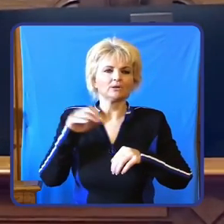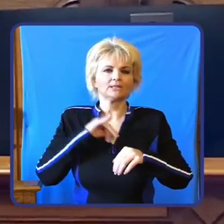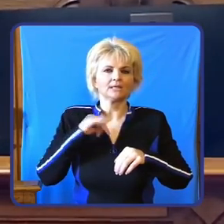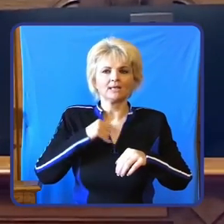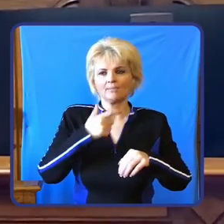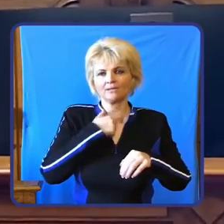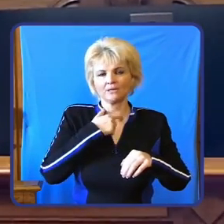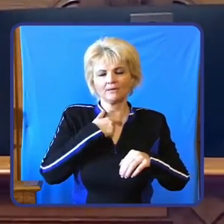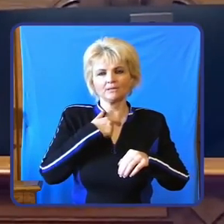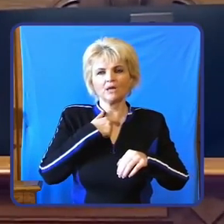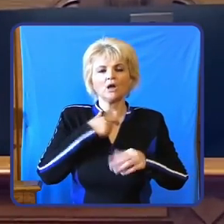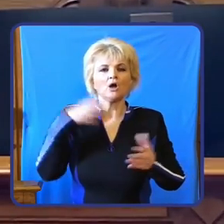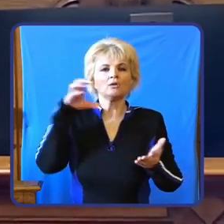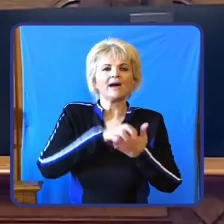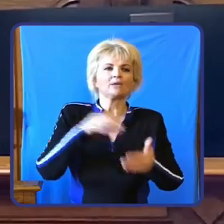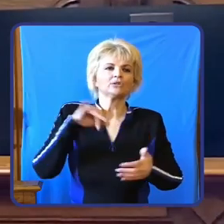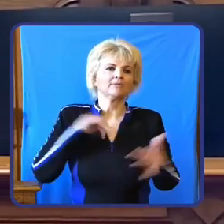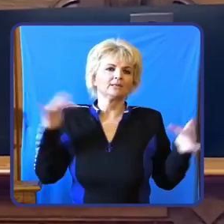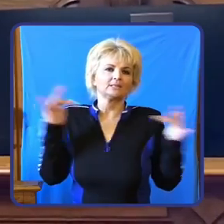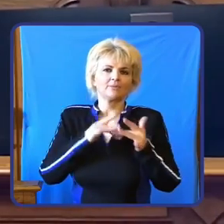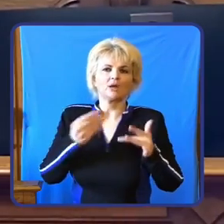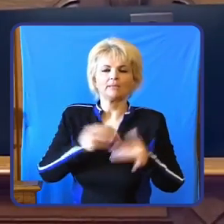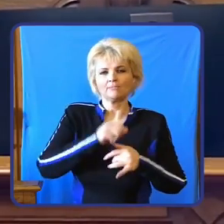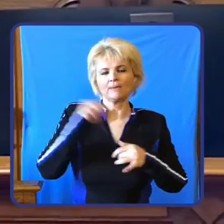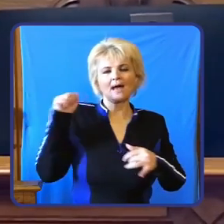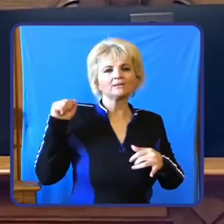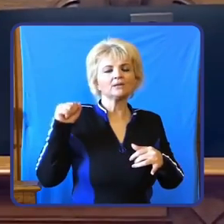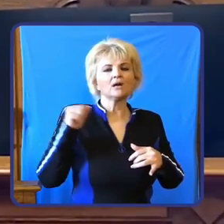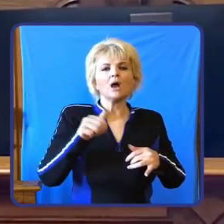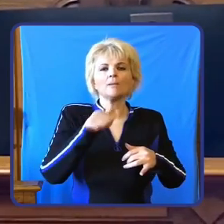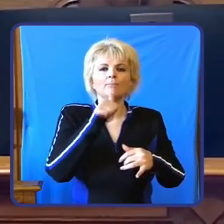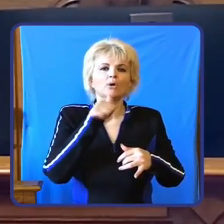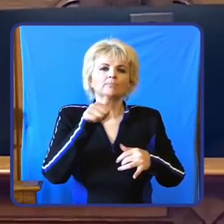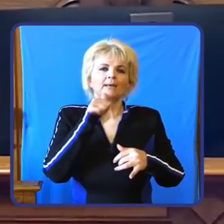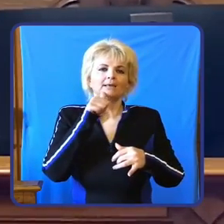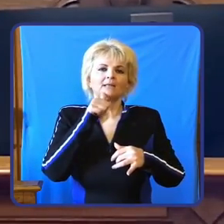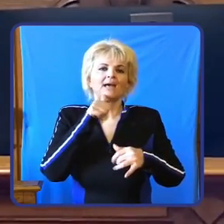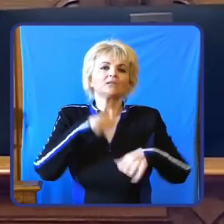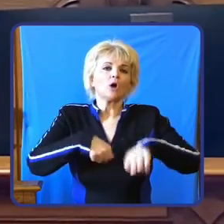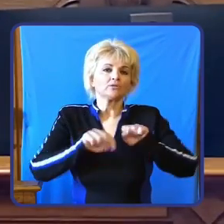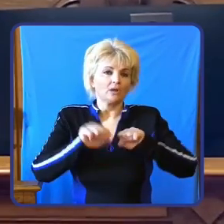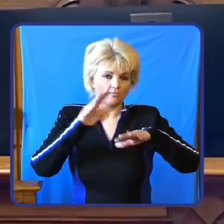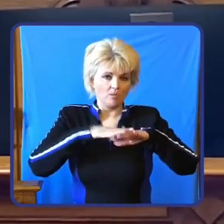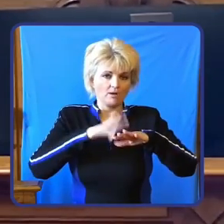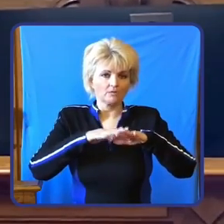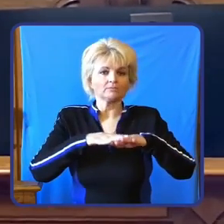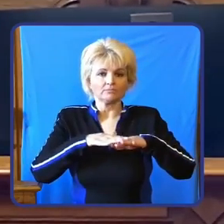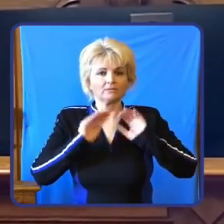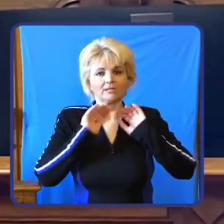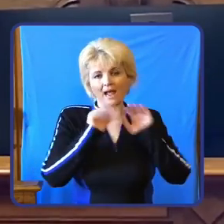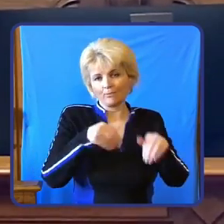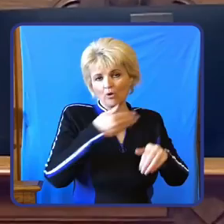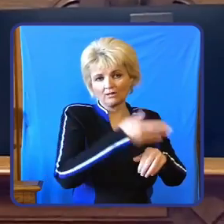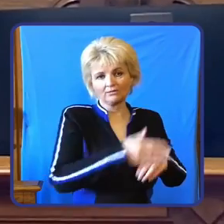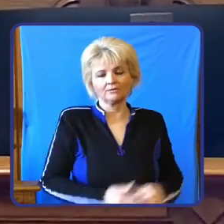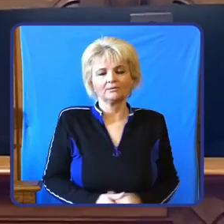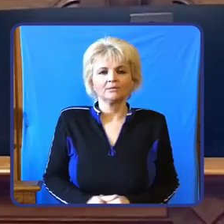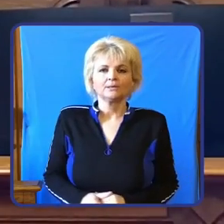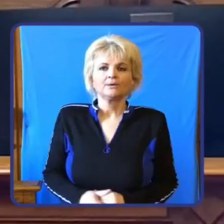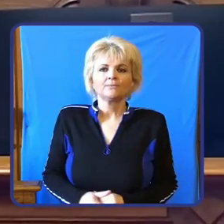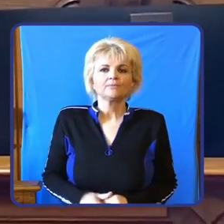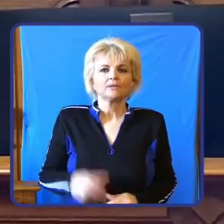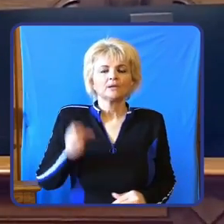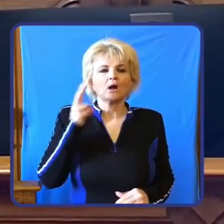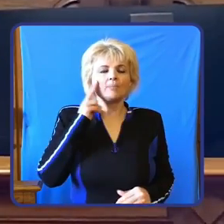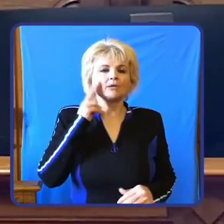sokszor a város érdekeivel szemben, amely párt Polt Pétert tartotta hatalmon, amelynek a vezetője Polt Pétert tartotta hatalmon.